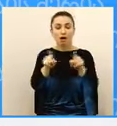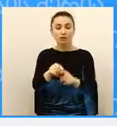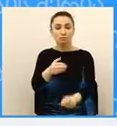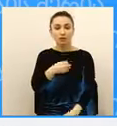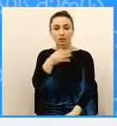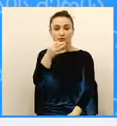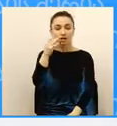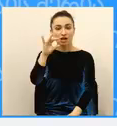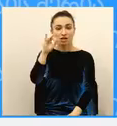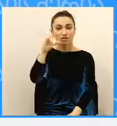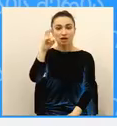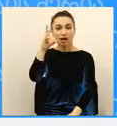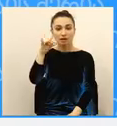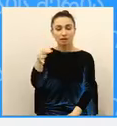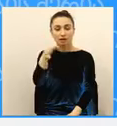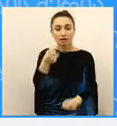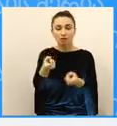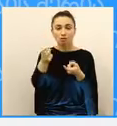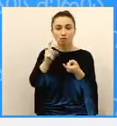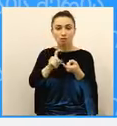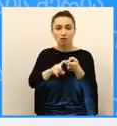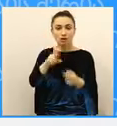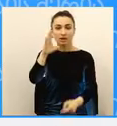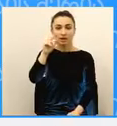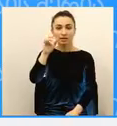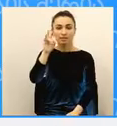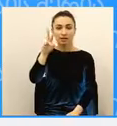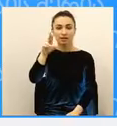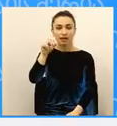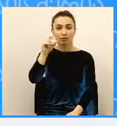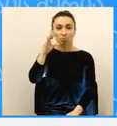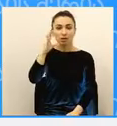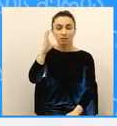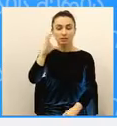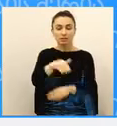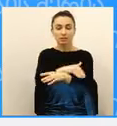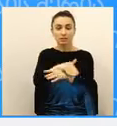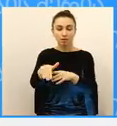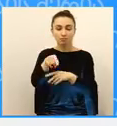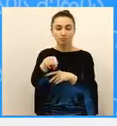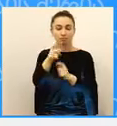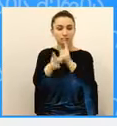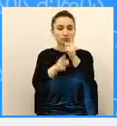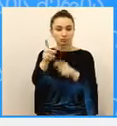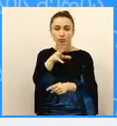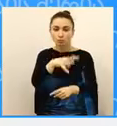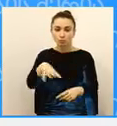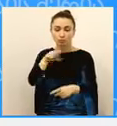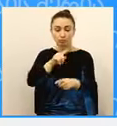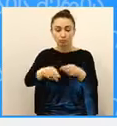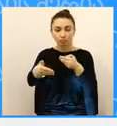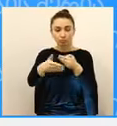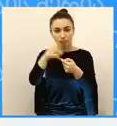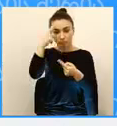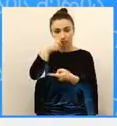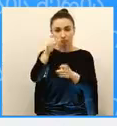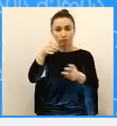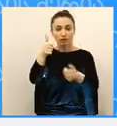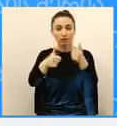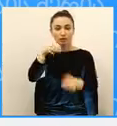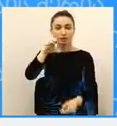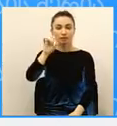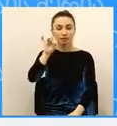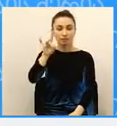მინდა გითხრათ, ისნის რაიონში იგეგმება კეთევან დედოფლის გამზირის სრული რეაბილიტაცია. უახლოეს მომავალში გამოვაცხადებთ